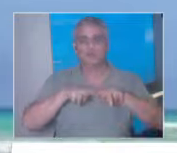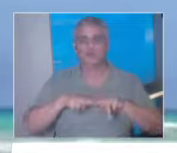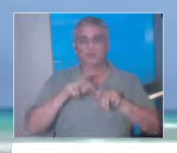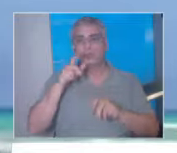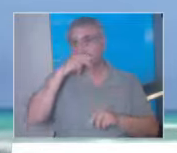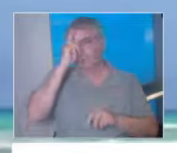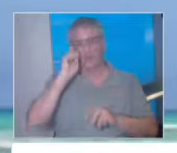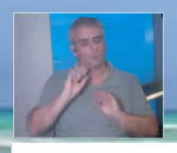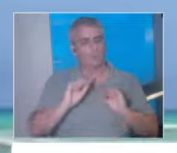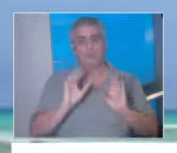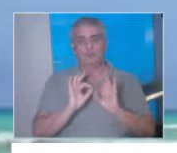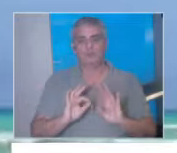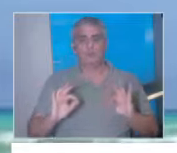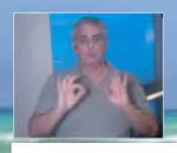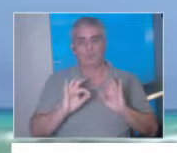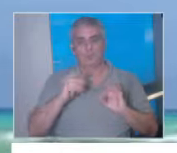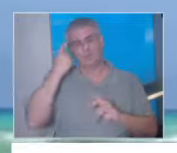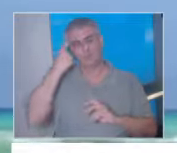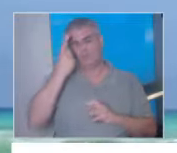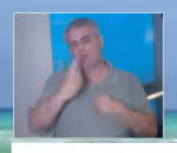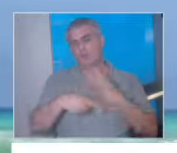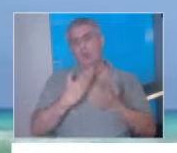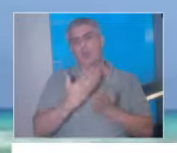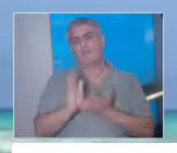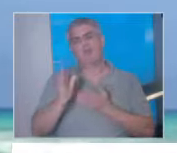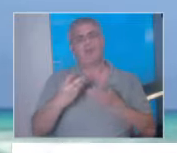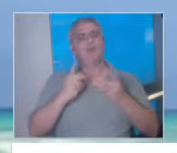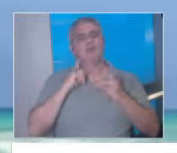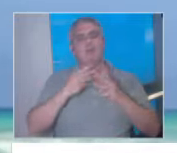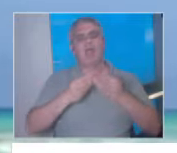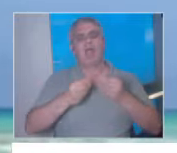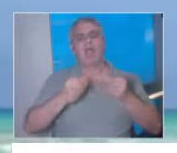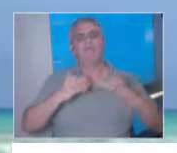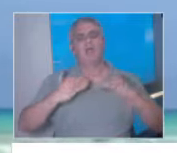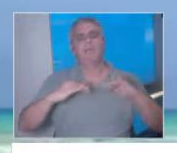את ההורים לא לימדו בכלל, כי חשבו זה דור, אבק המדבר אמר עליהם